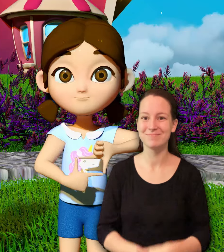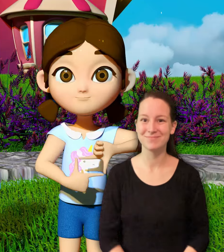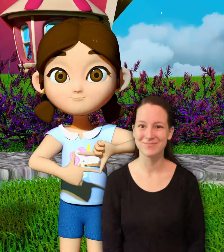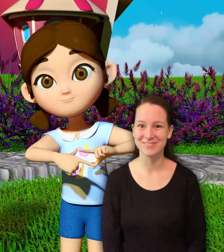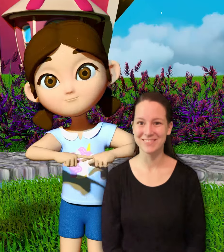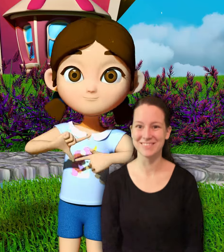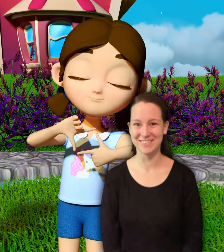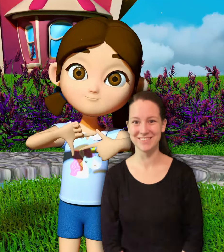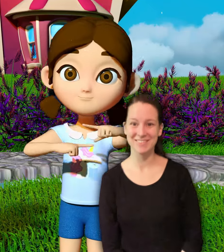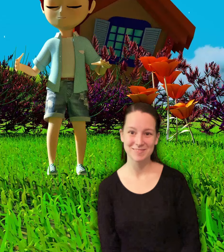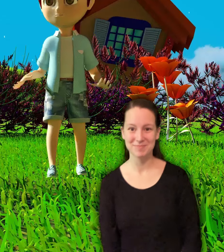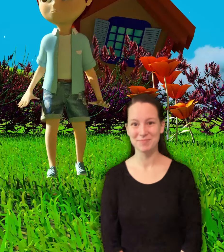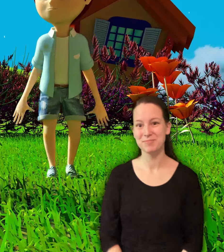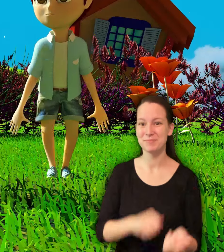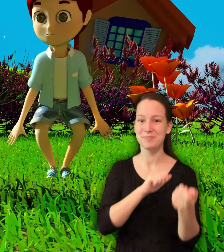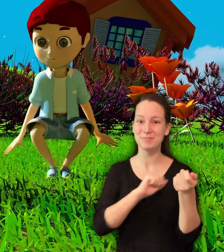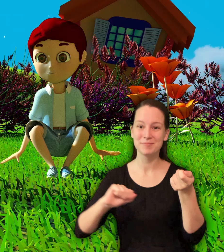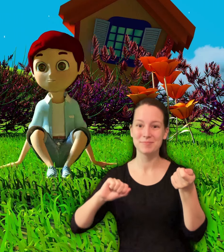た